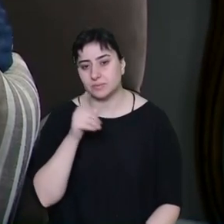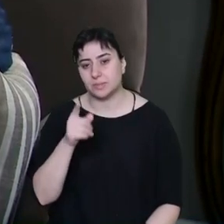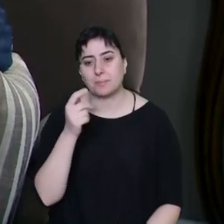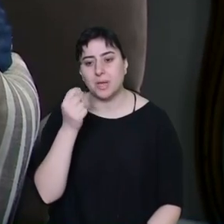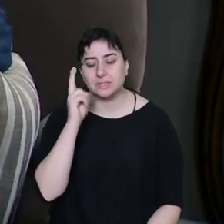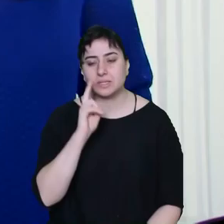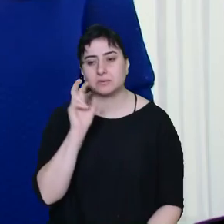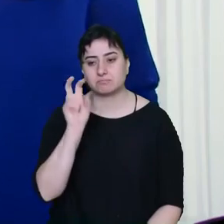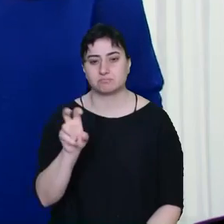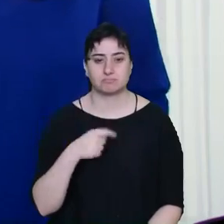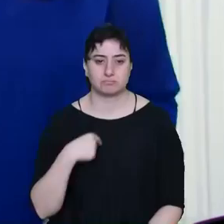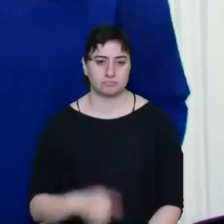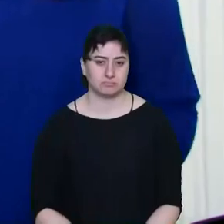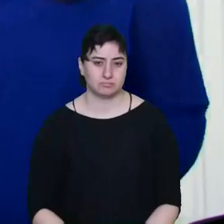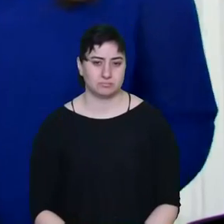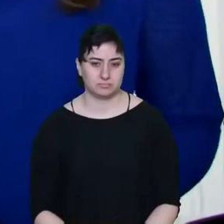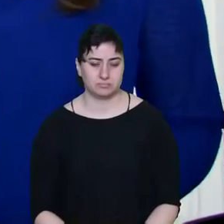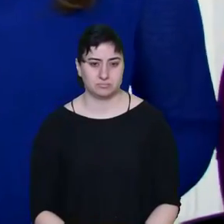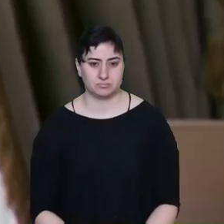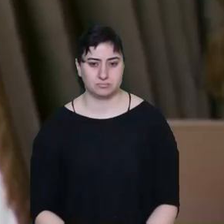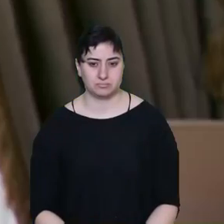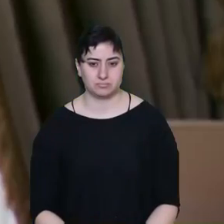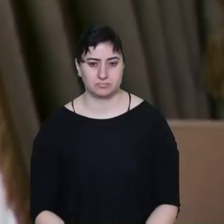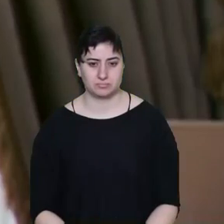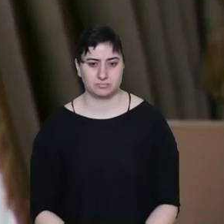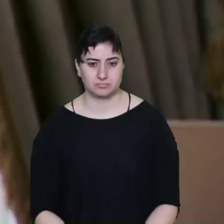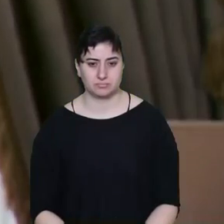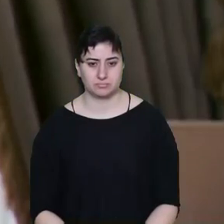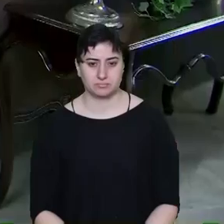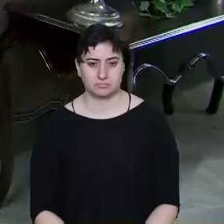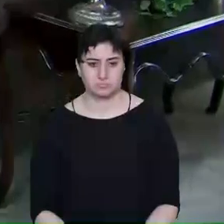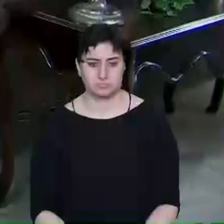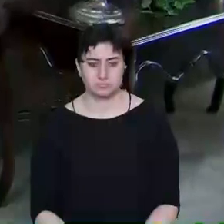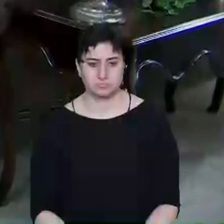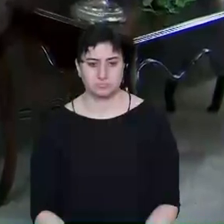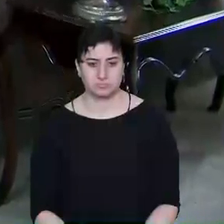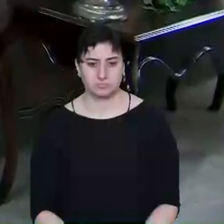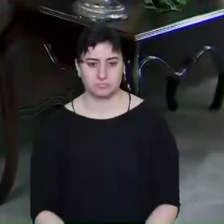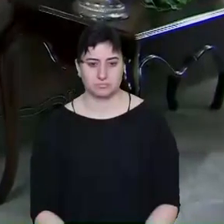sizin servetiniz. Hepsi değil. Afallamış bir halde Sarp'a bakarken Şükrü kıs kıs gülerek salona girdi.